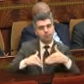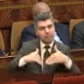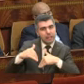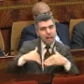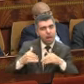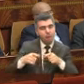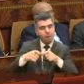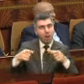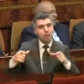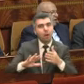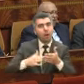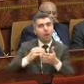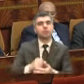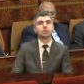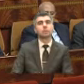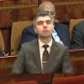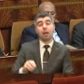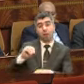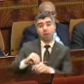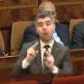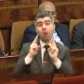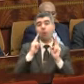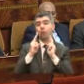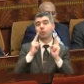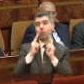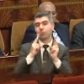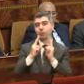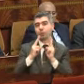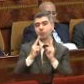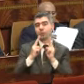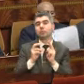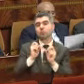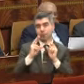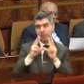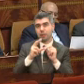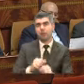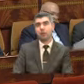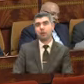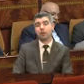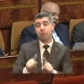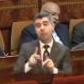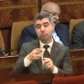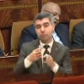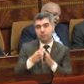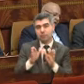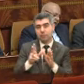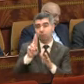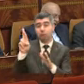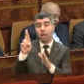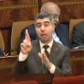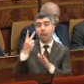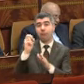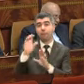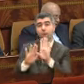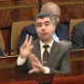محليا ولا جهويا. كنجيو مع لوطوروت لإنجاز مهم لي شنو صاحب جلالة في 2013، ملي